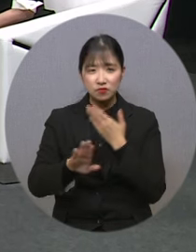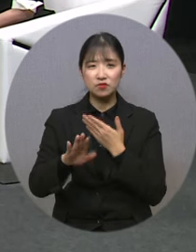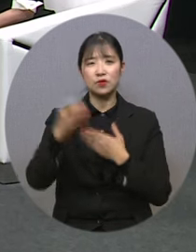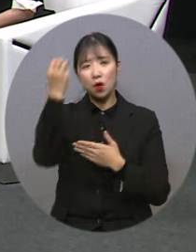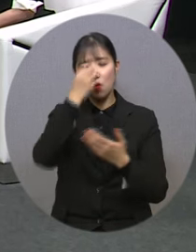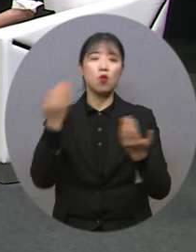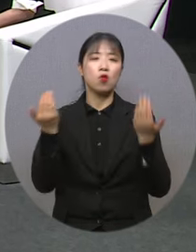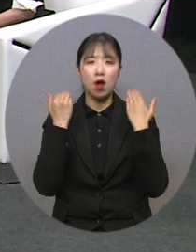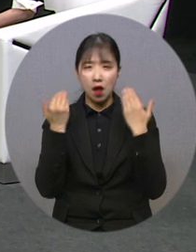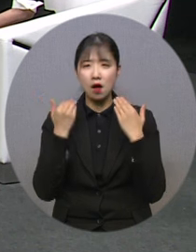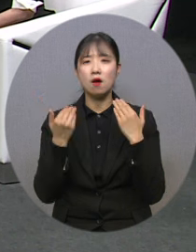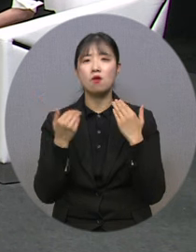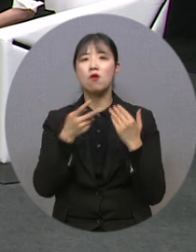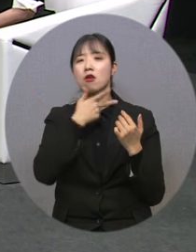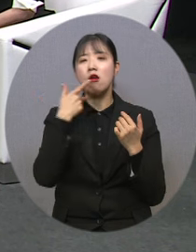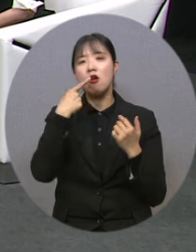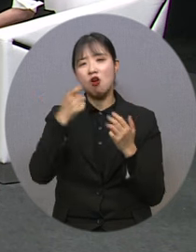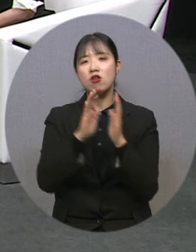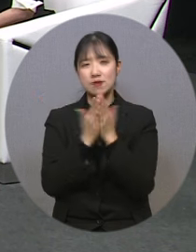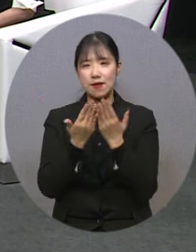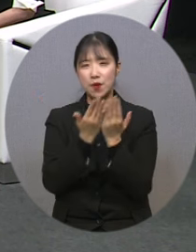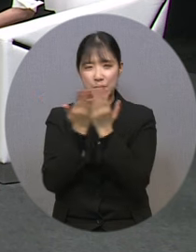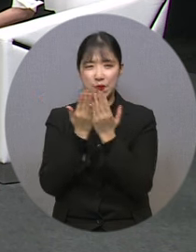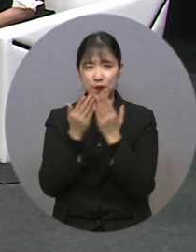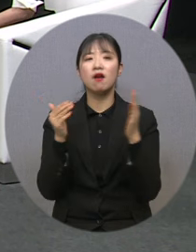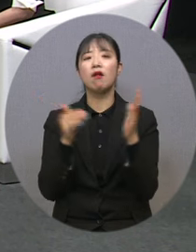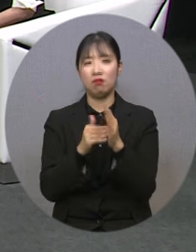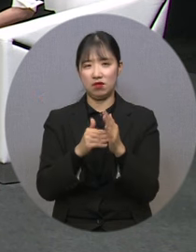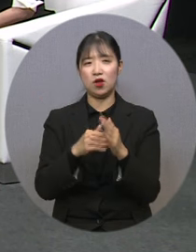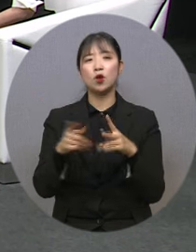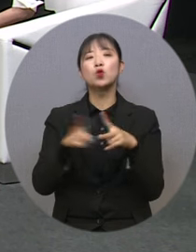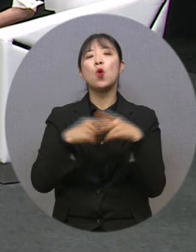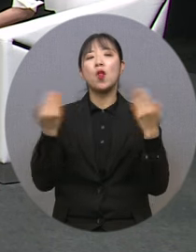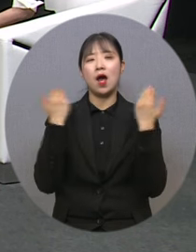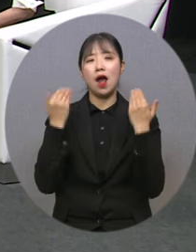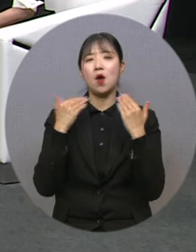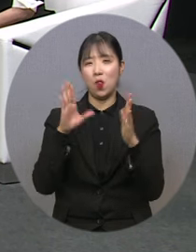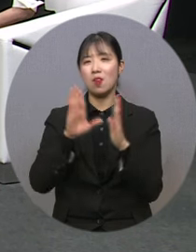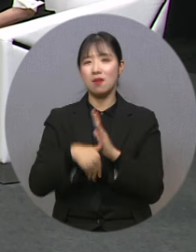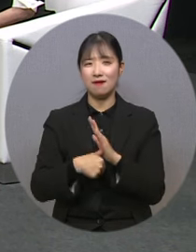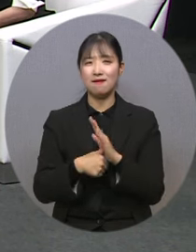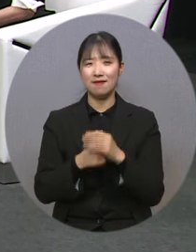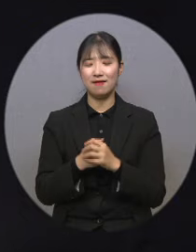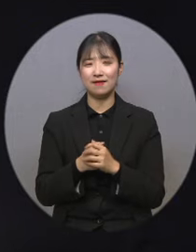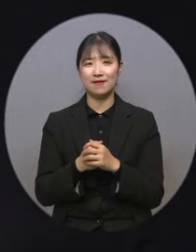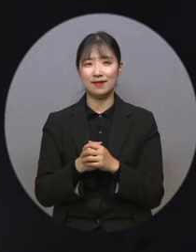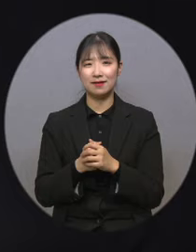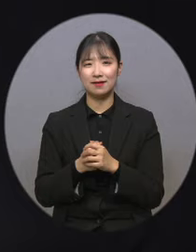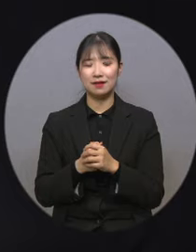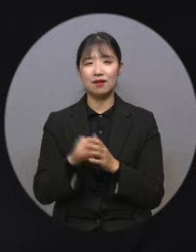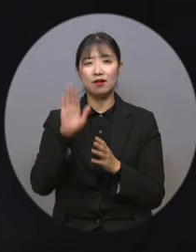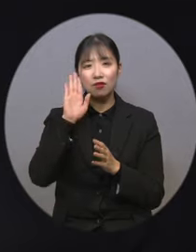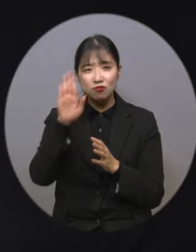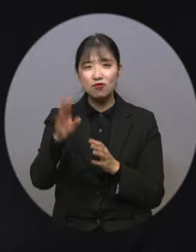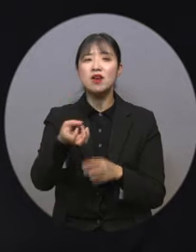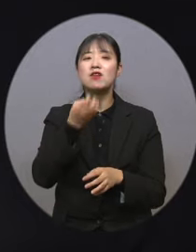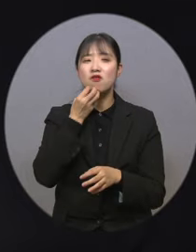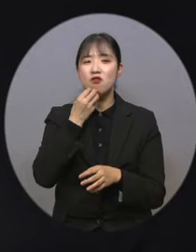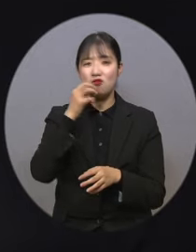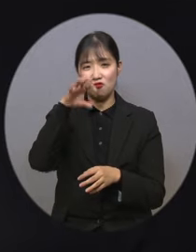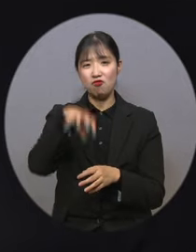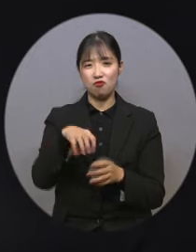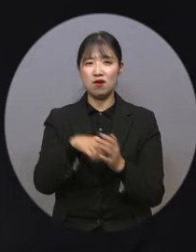고등학교까지 영어책을 다 됩니다 초등학교 시절에 곳 학교 3학년 이어가지 때 예 어 그러고 나서 이제 서울로